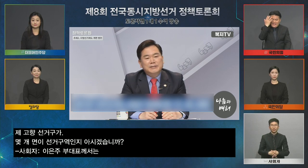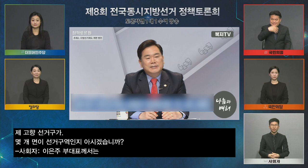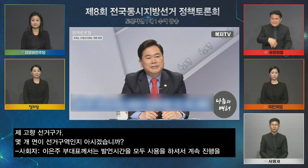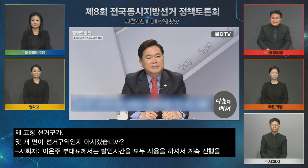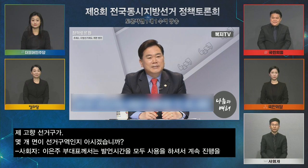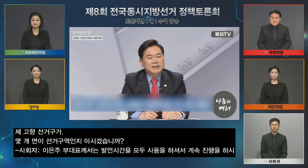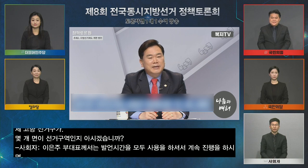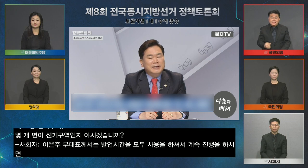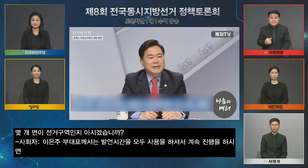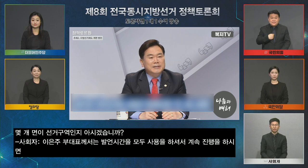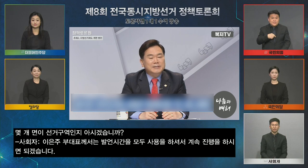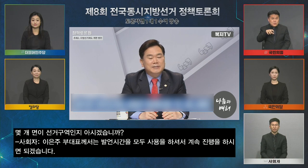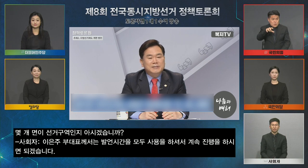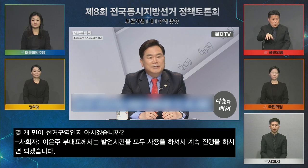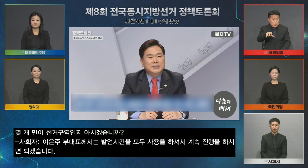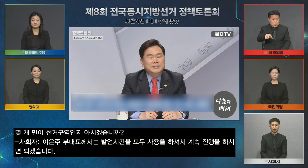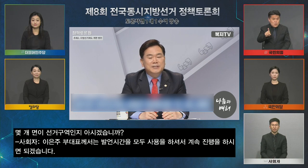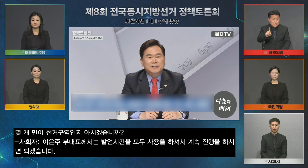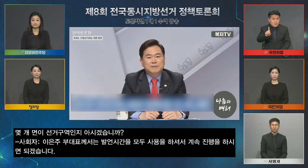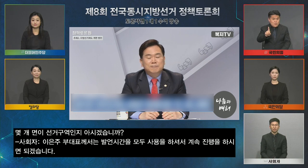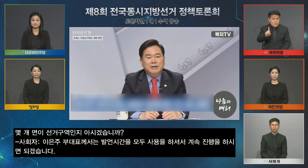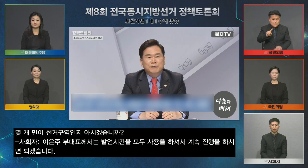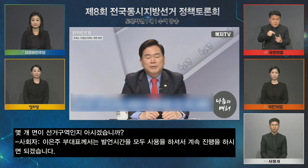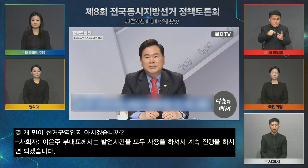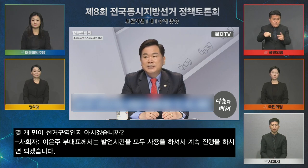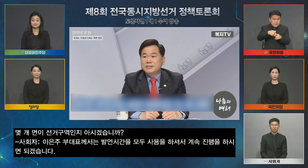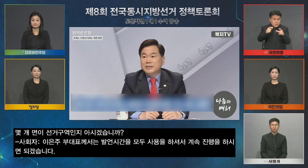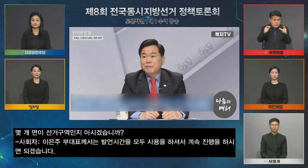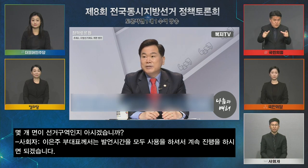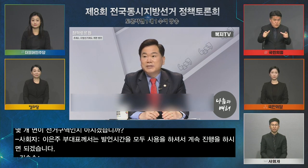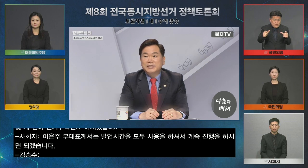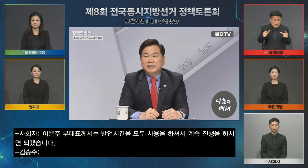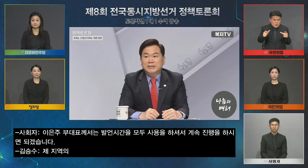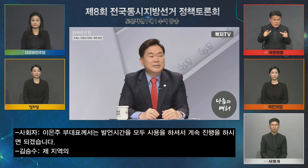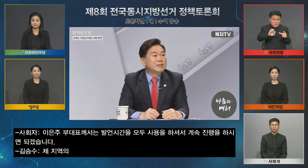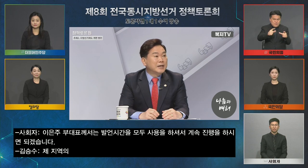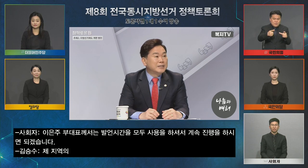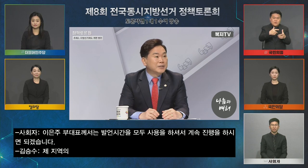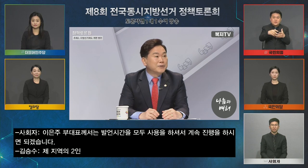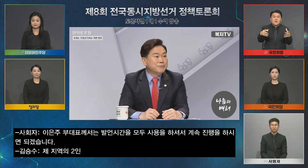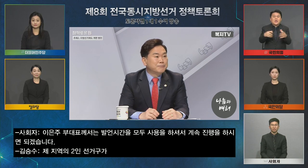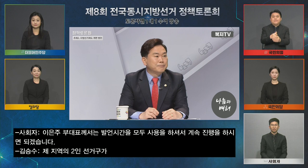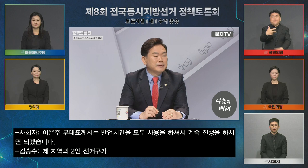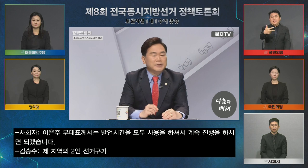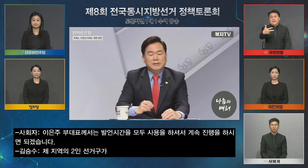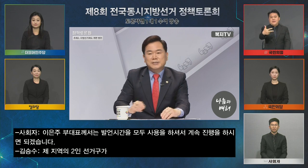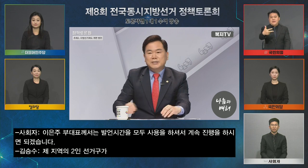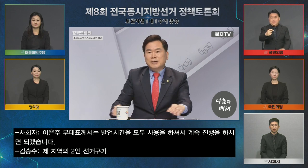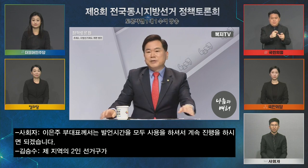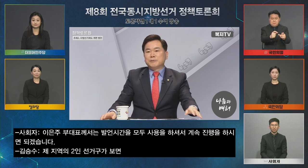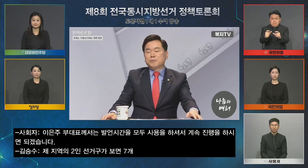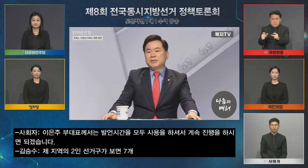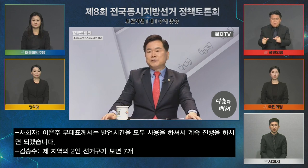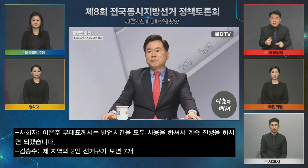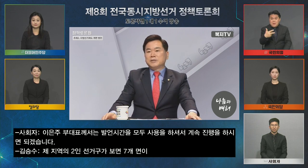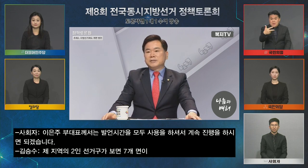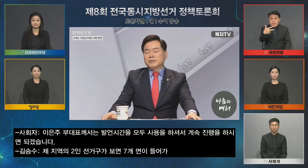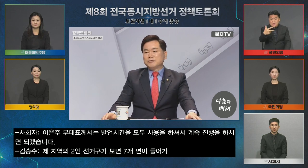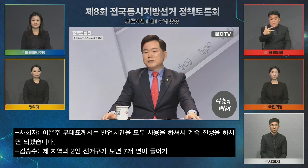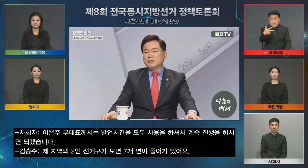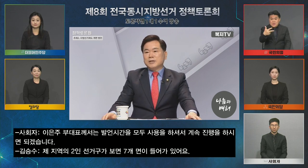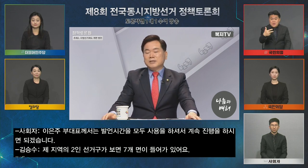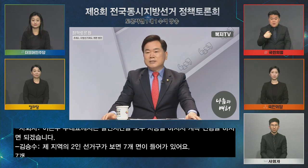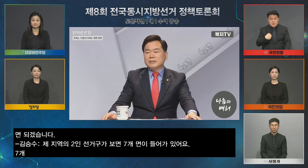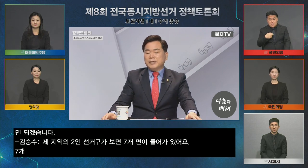지역의 2인 선거구가 보면 7개 면이 들어가 있어요. 7개 면이 보면 이쪽